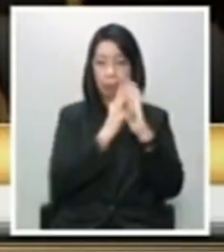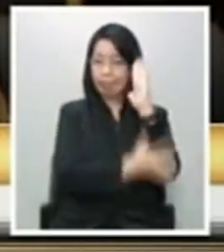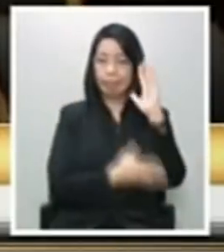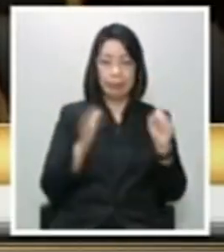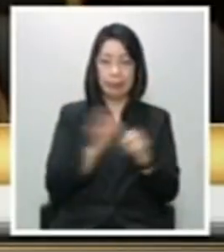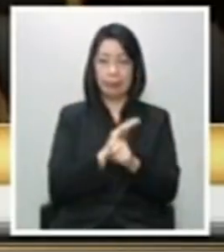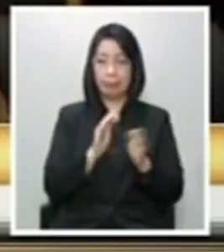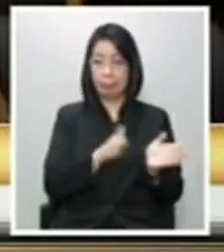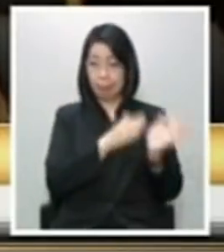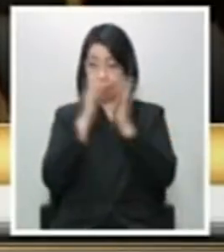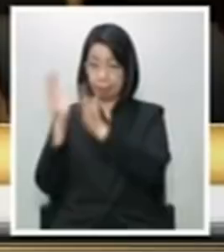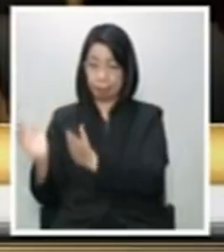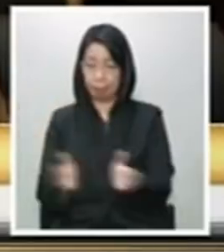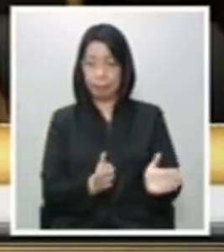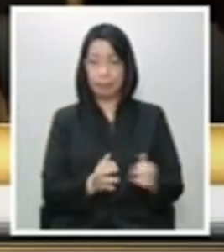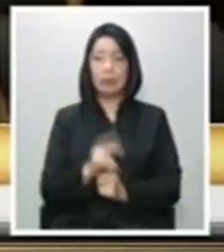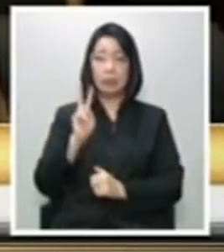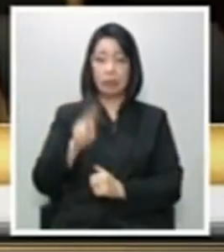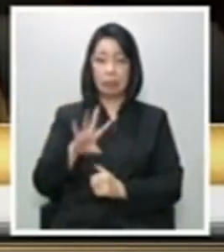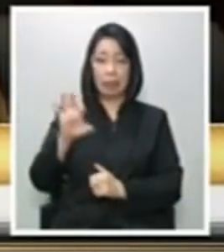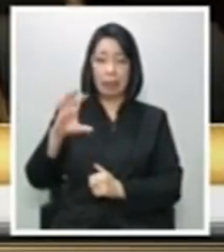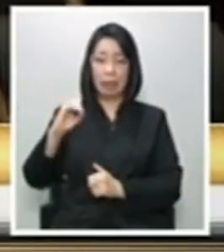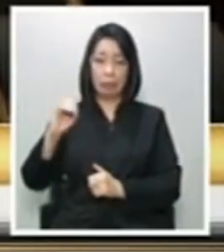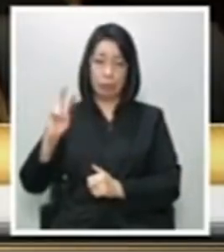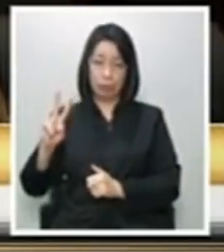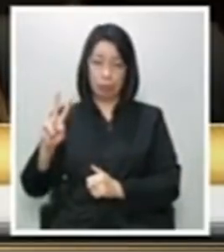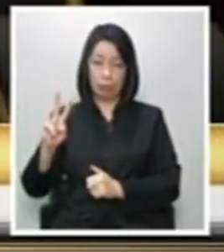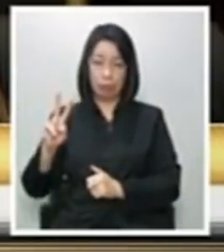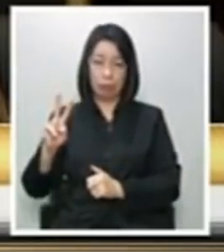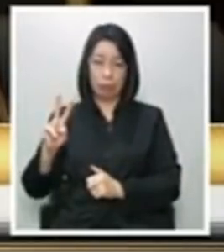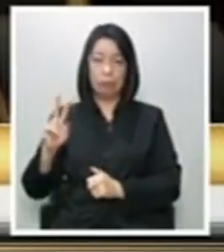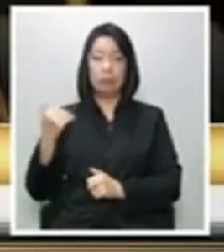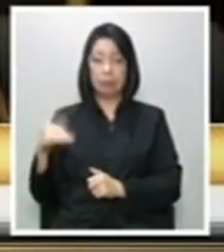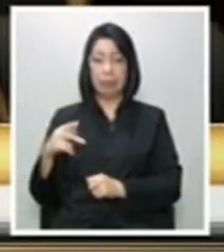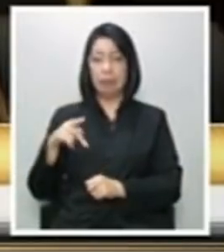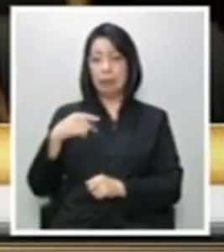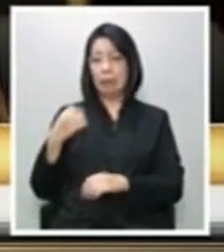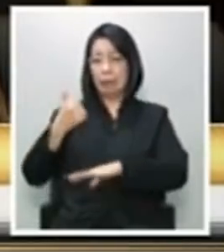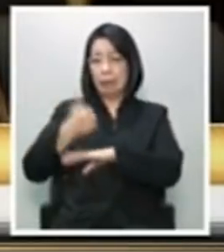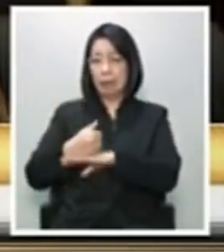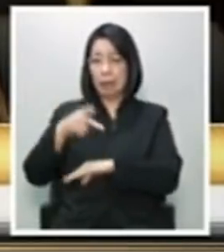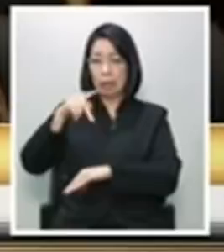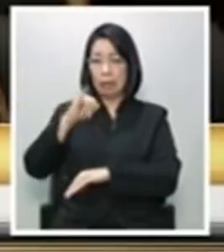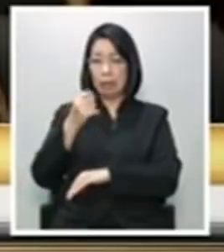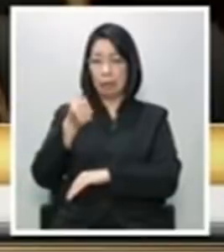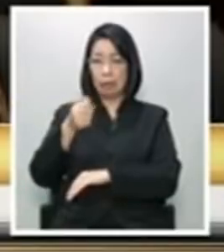ปี2502รัฐบาลของจอมพลสฤษดิ์ธนรัตน์ได้ความช่วยเหลือจาก